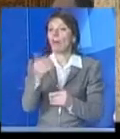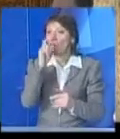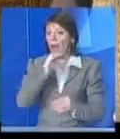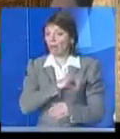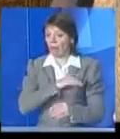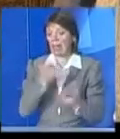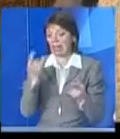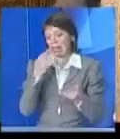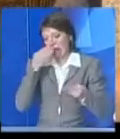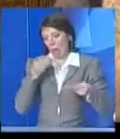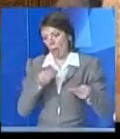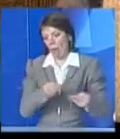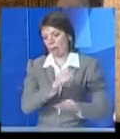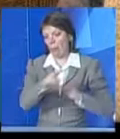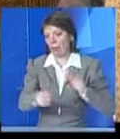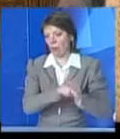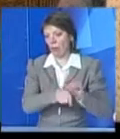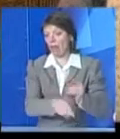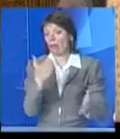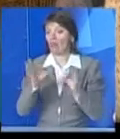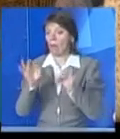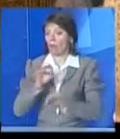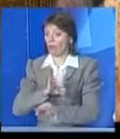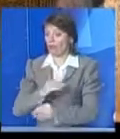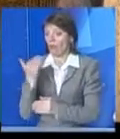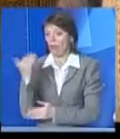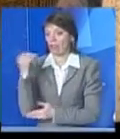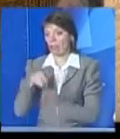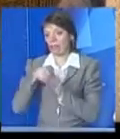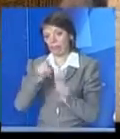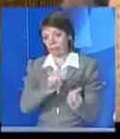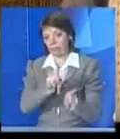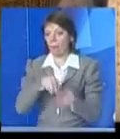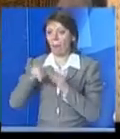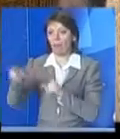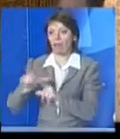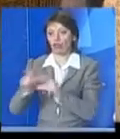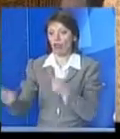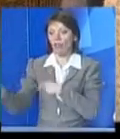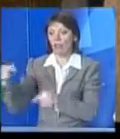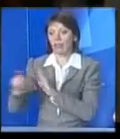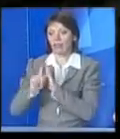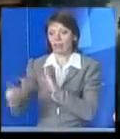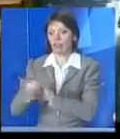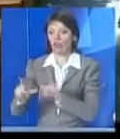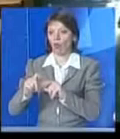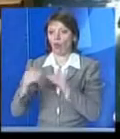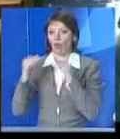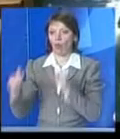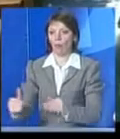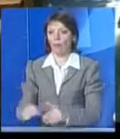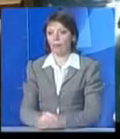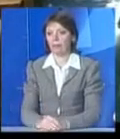нема. Але якщо ви правильно виховали, то ваша дитина піде до школи і вернеться зі школи назад додому.